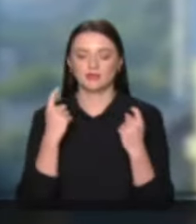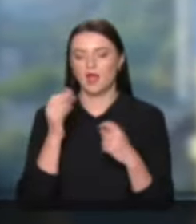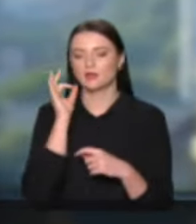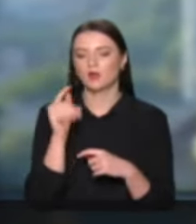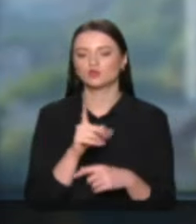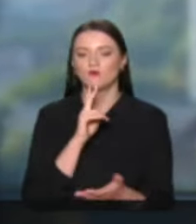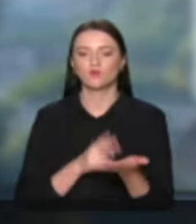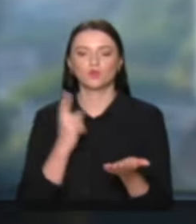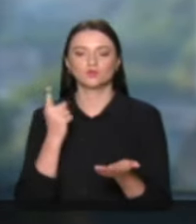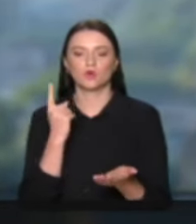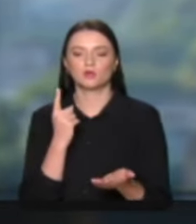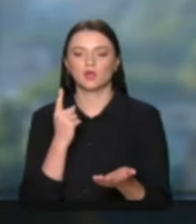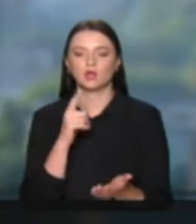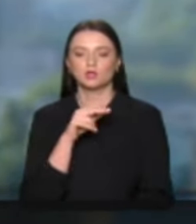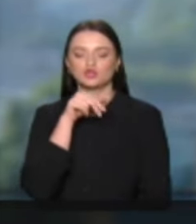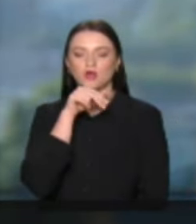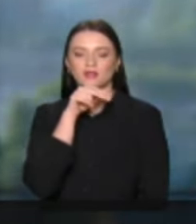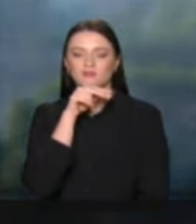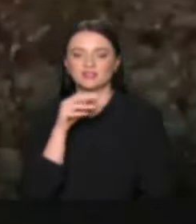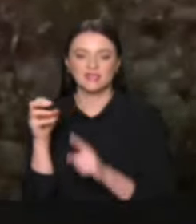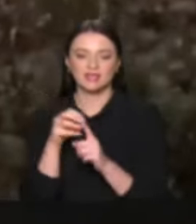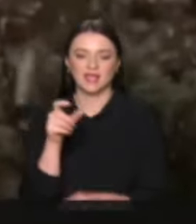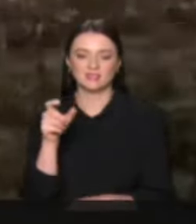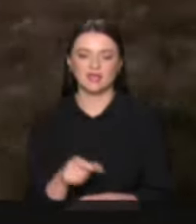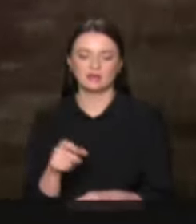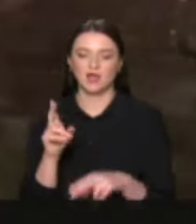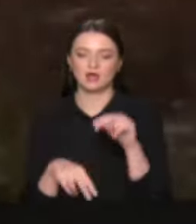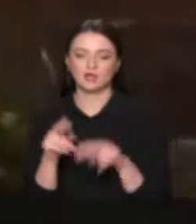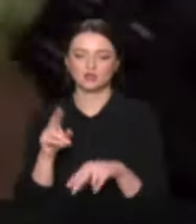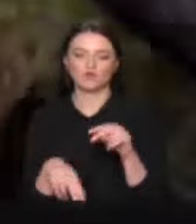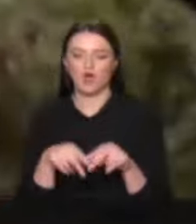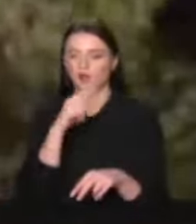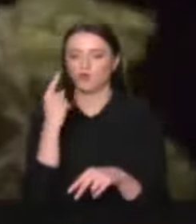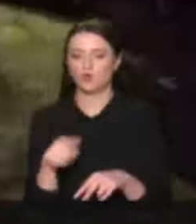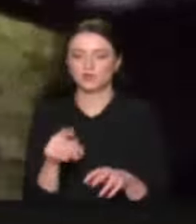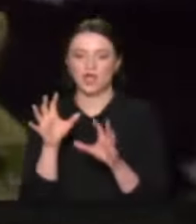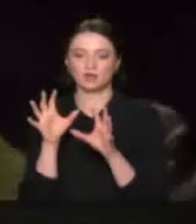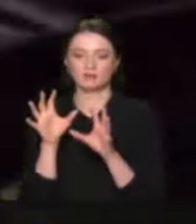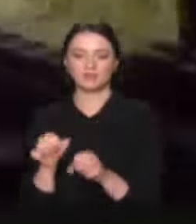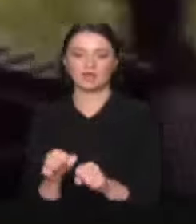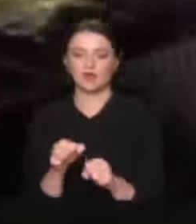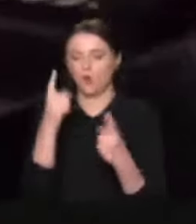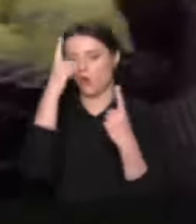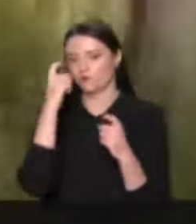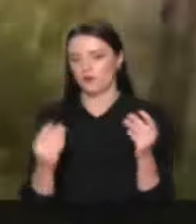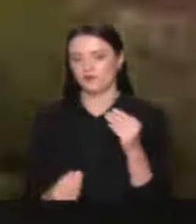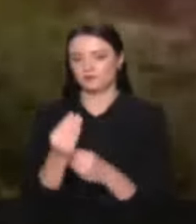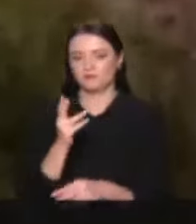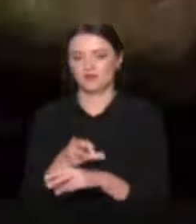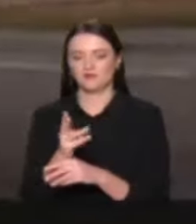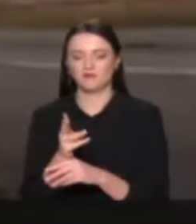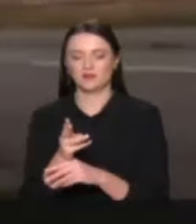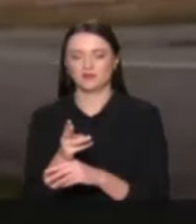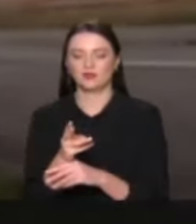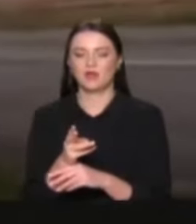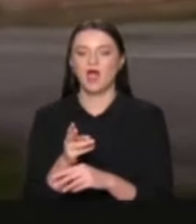У Курській області чернівецькі десантники влаштували росіянам смертоносну засідку. Таке відео опублікувало командування десантно-штурмових військ ЗСУ.